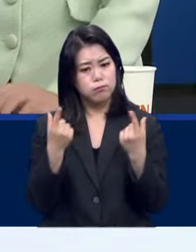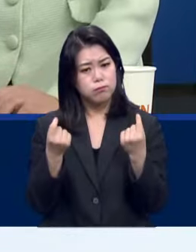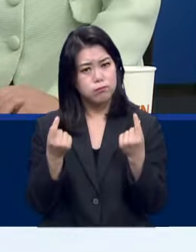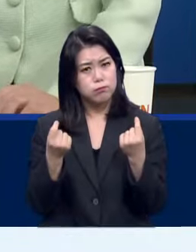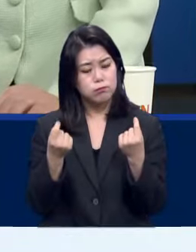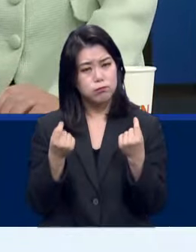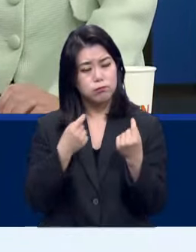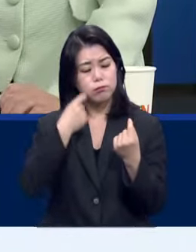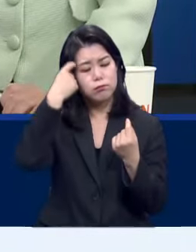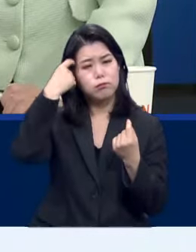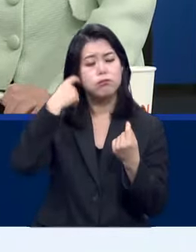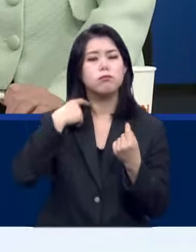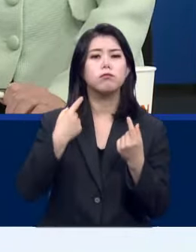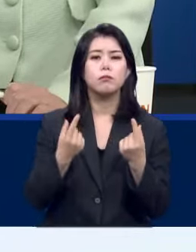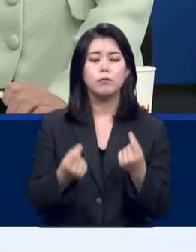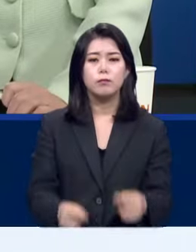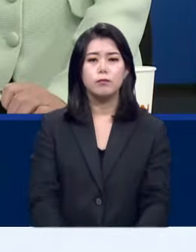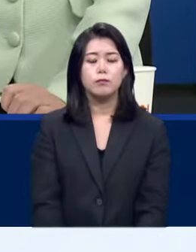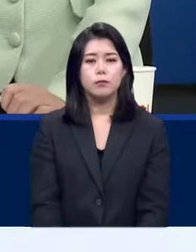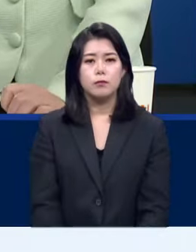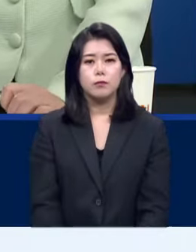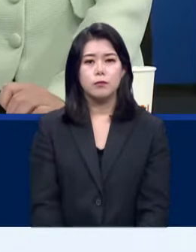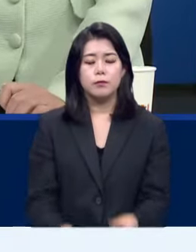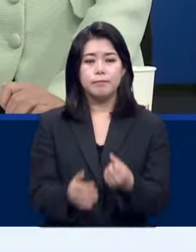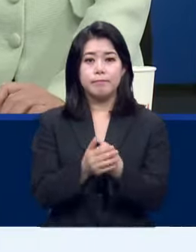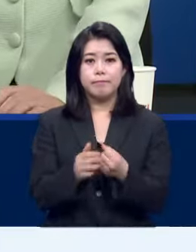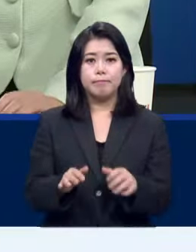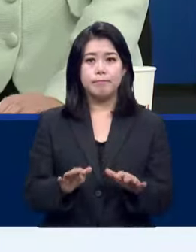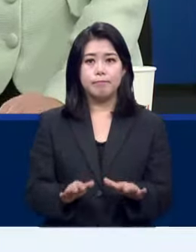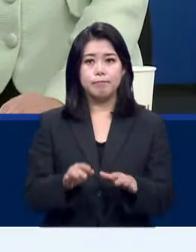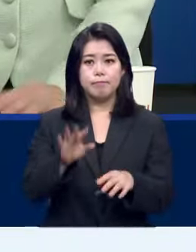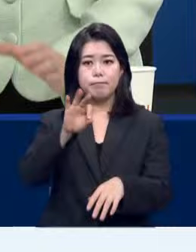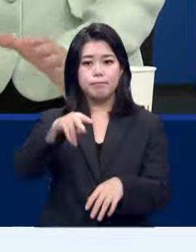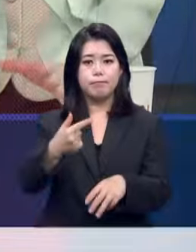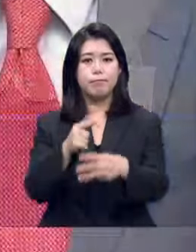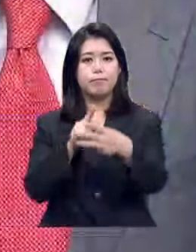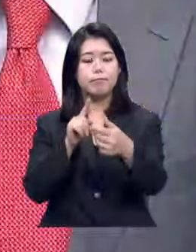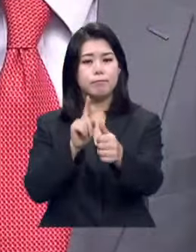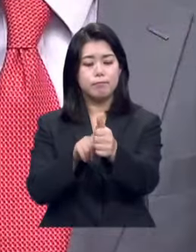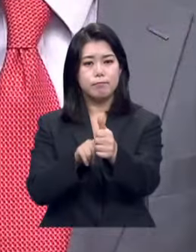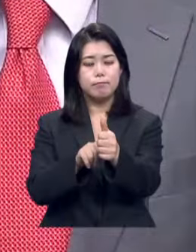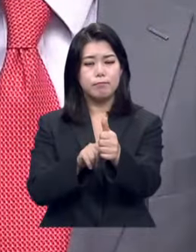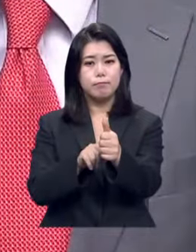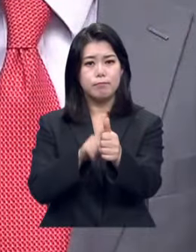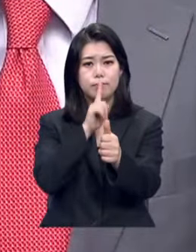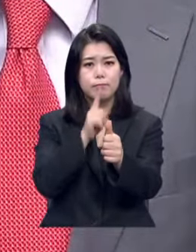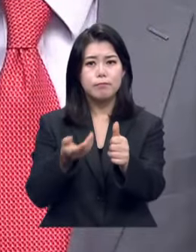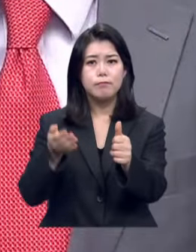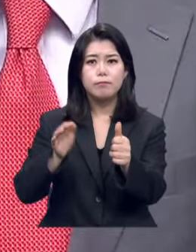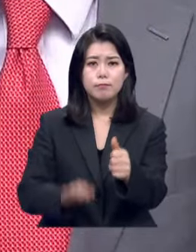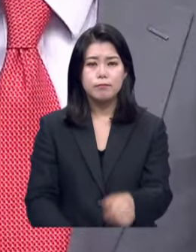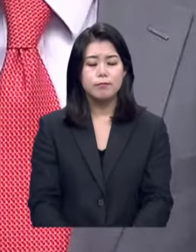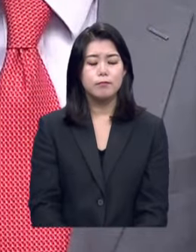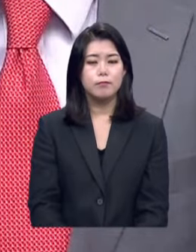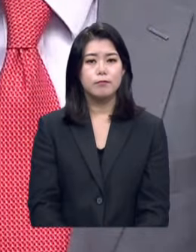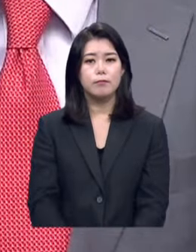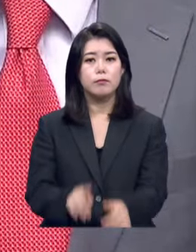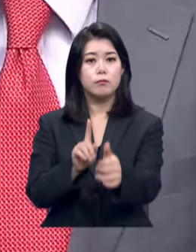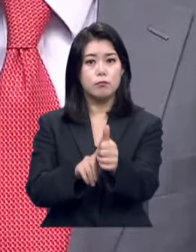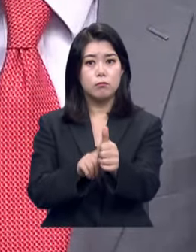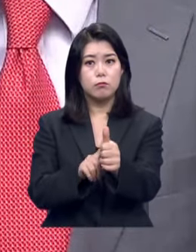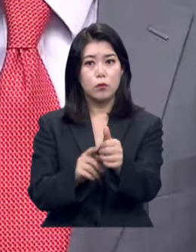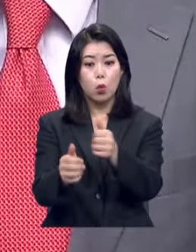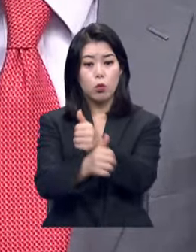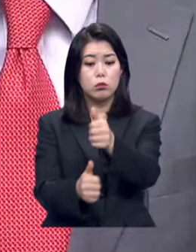부분들을 추하기 충분한 이야기입니다 그렇기 때문에 사실 윤상현 의원의 저런 적극적인 부인에도 불구하고 물론 윤상현 의원이